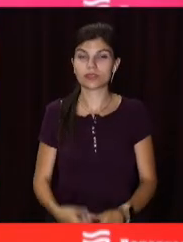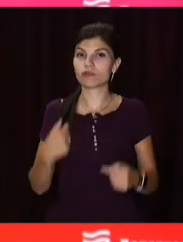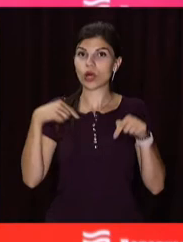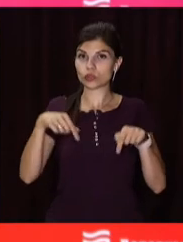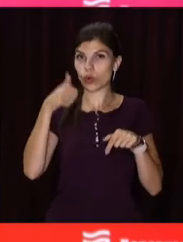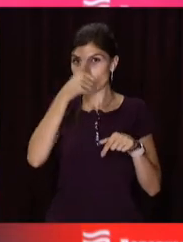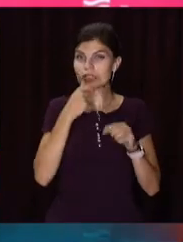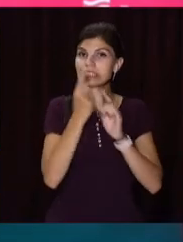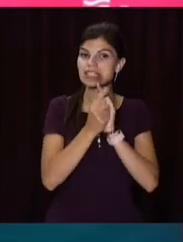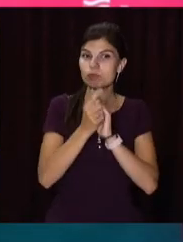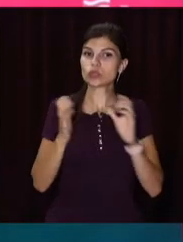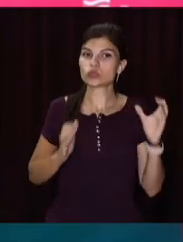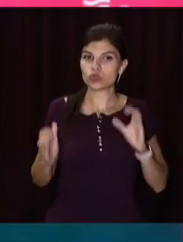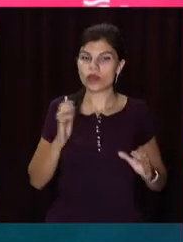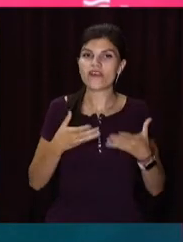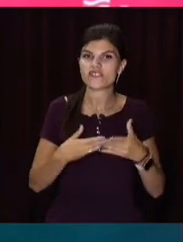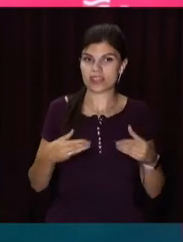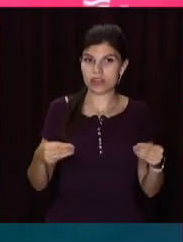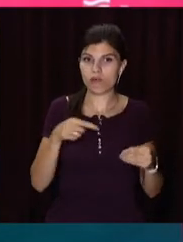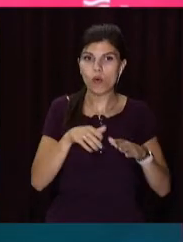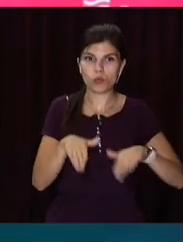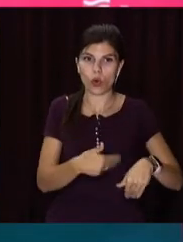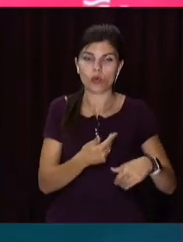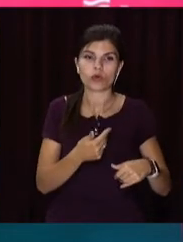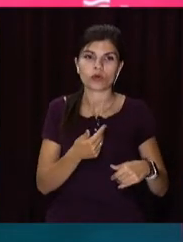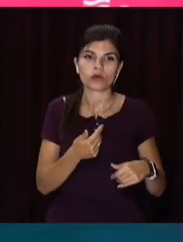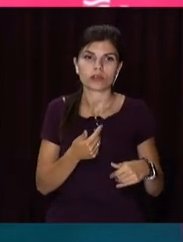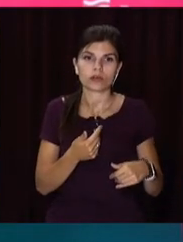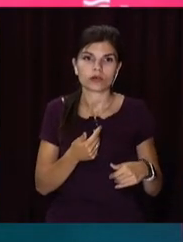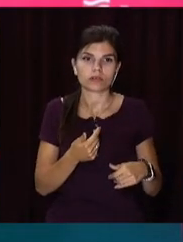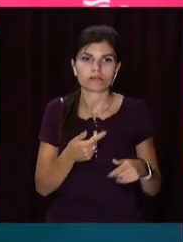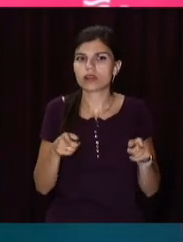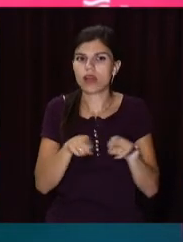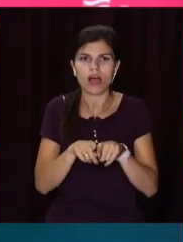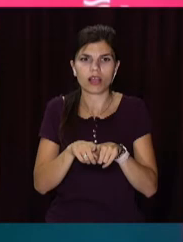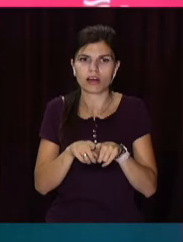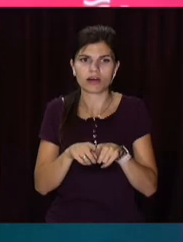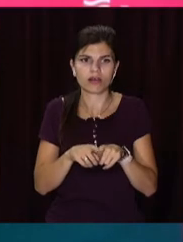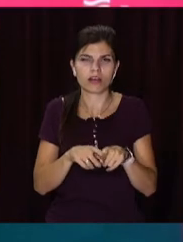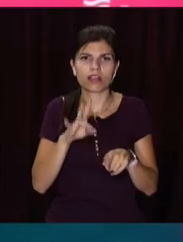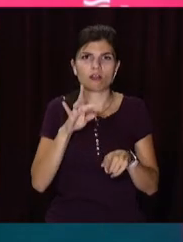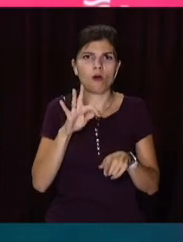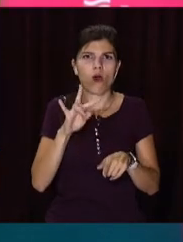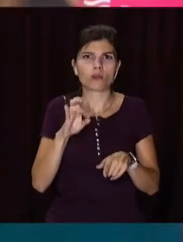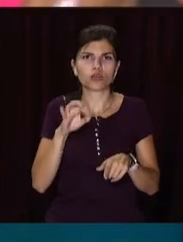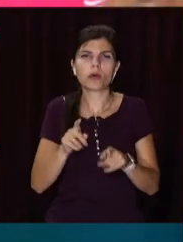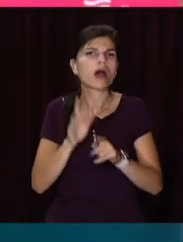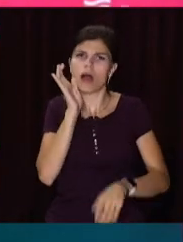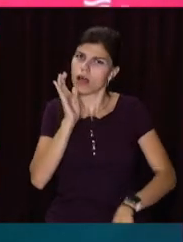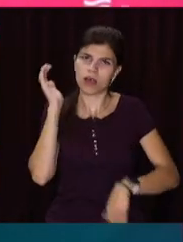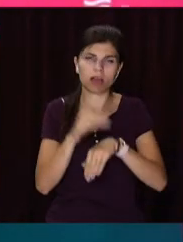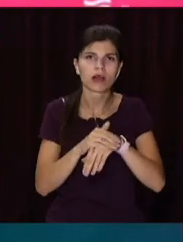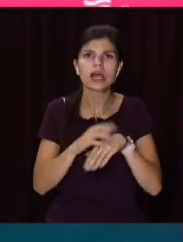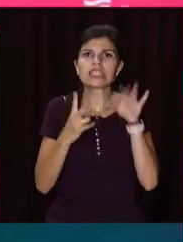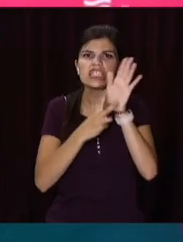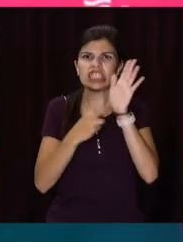Року змінений формат студентської весни. Він проходив в такому режимі нон-стоп цілий день. Сім